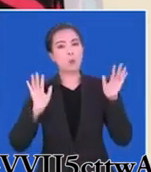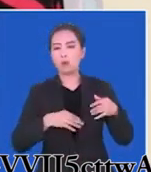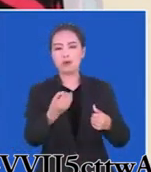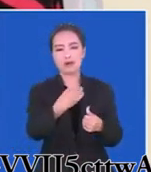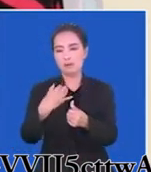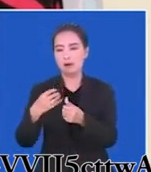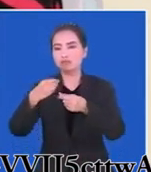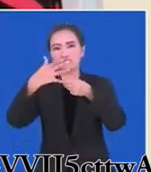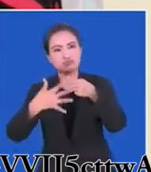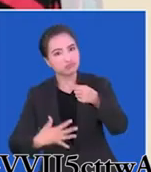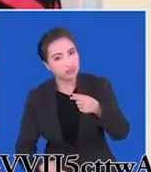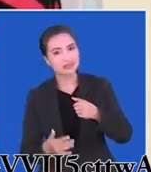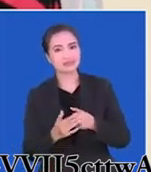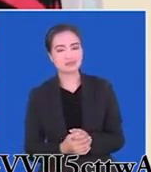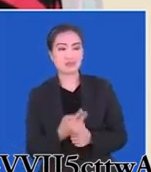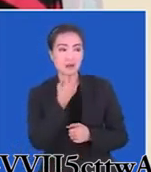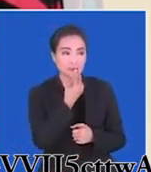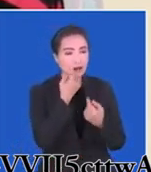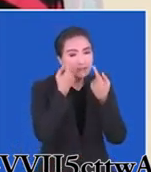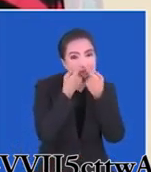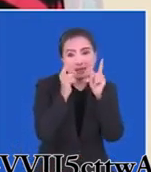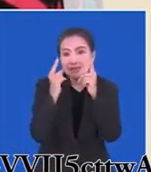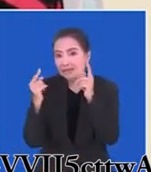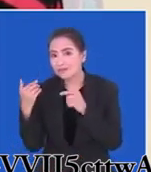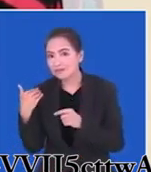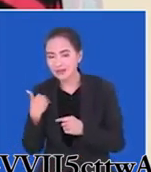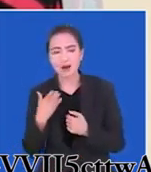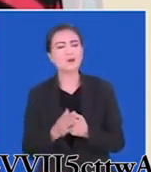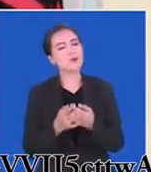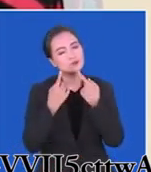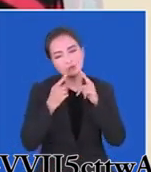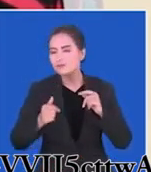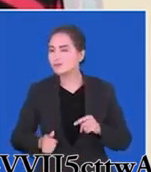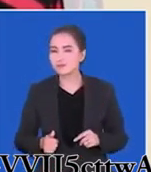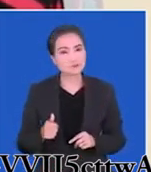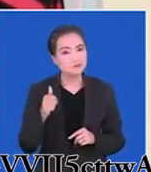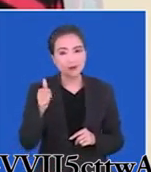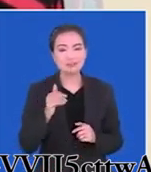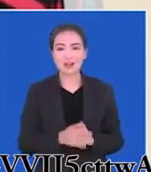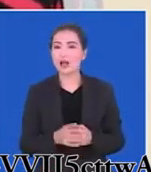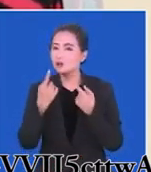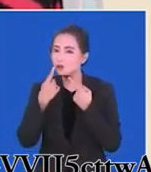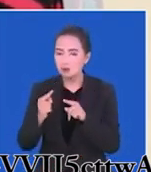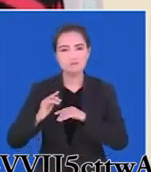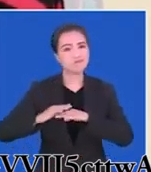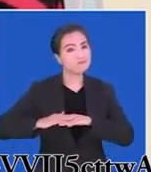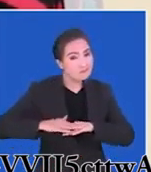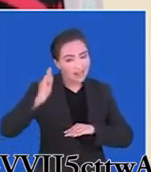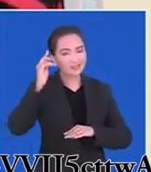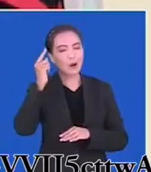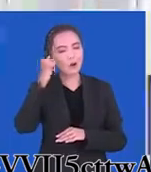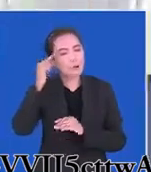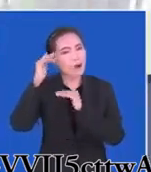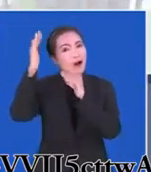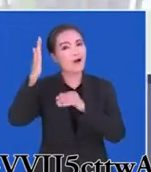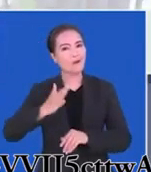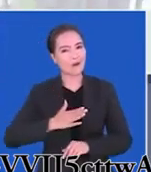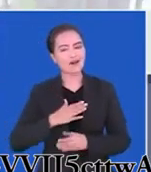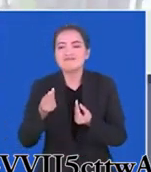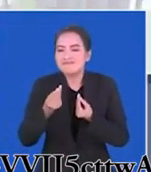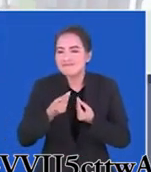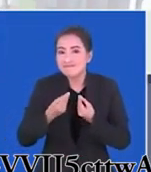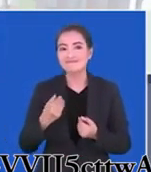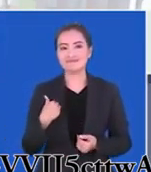เราก็จะได้มุมมองที่หลากหลายมากยิ่งขึ้นจนได้คำตอบที่ดีที่สุดหรือเป็นคำตอบที่เกินคาดกลับมาให้เราก็ได ้โ